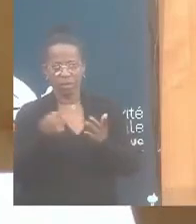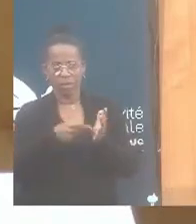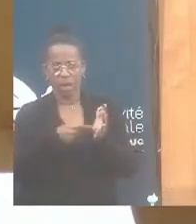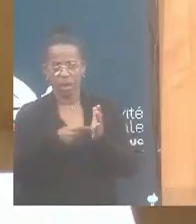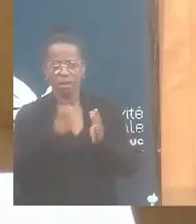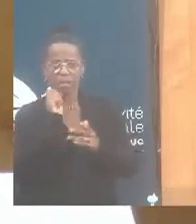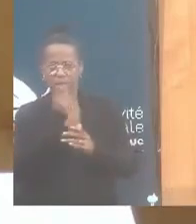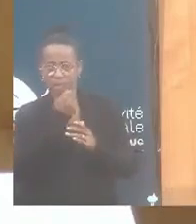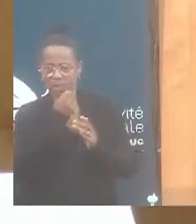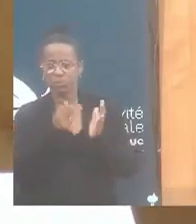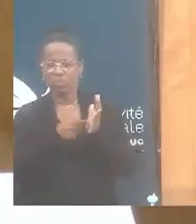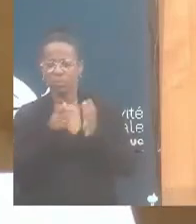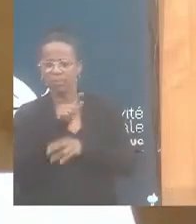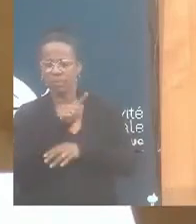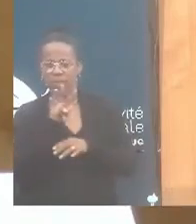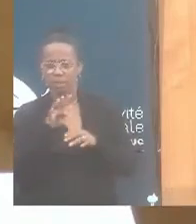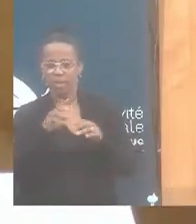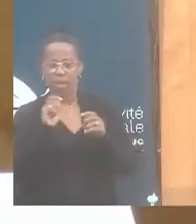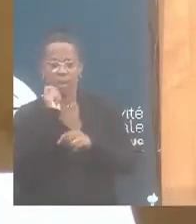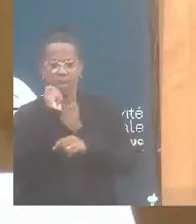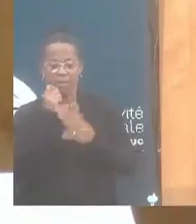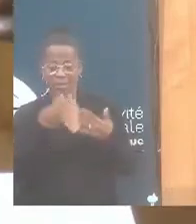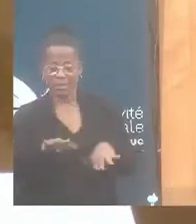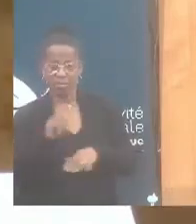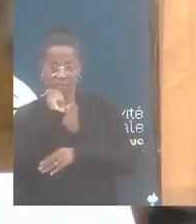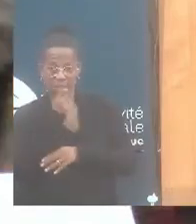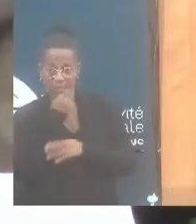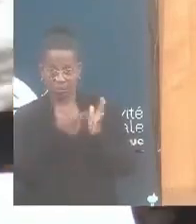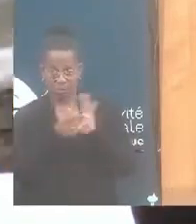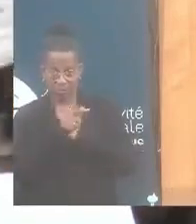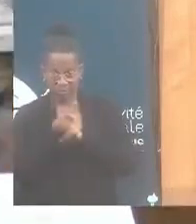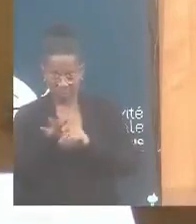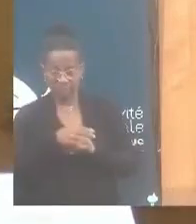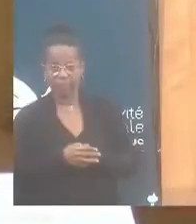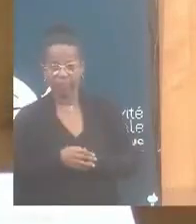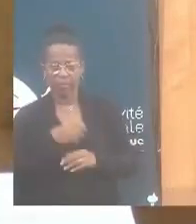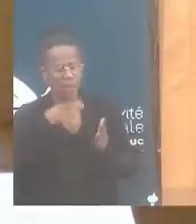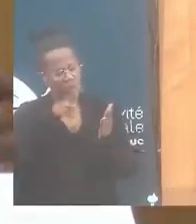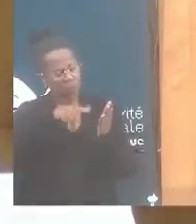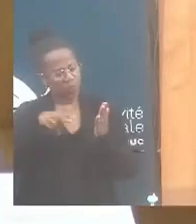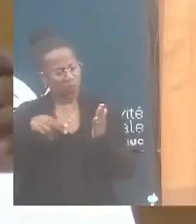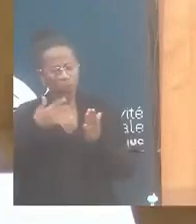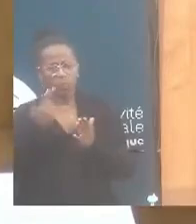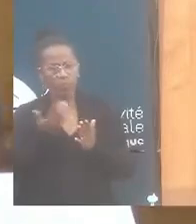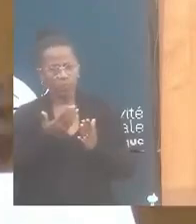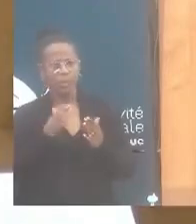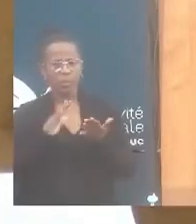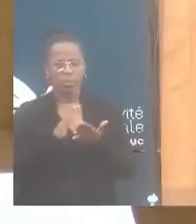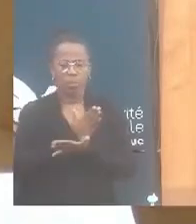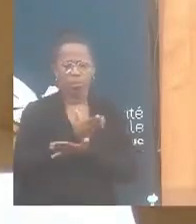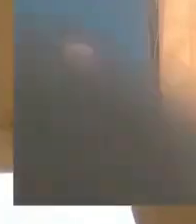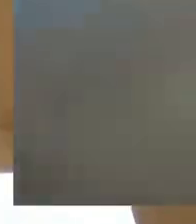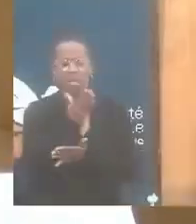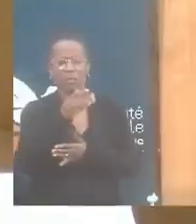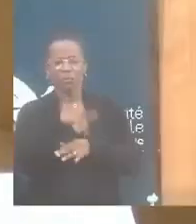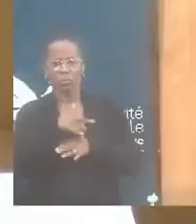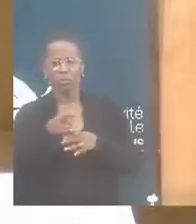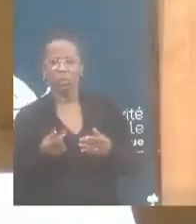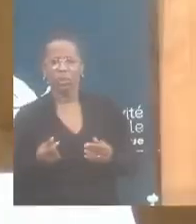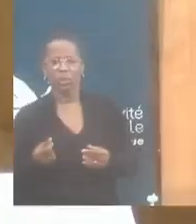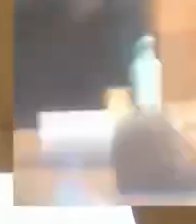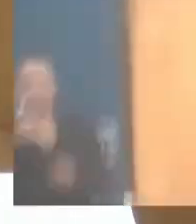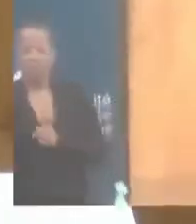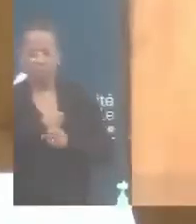mars 2024, le 19 mars 2024. Qu'est-ce que j'ai lu? J'ai lu que ce projet a été élaboré dans un